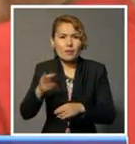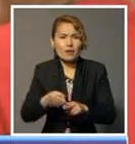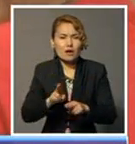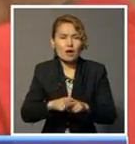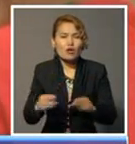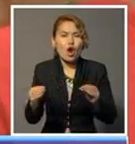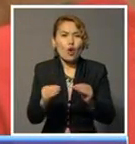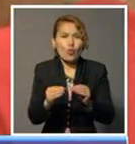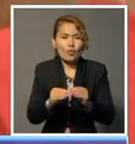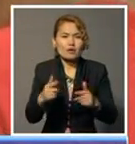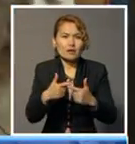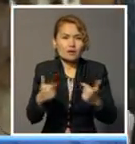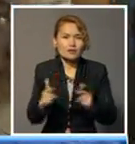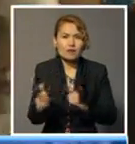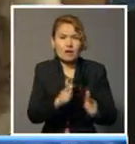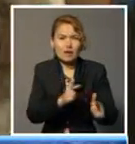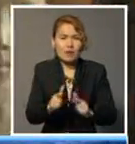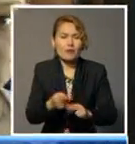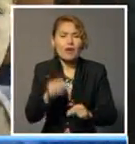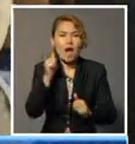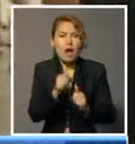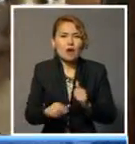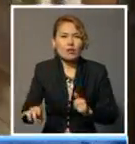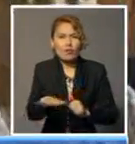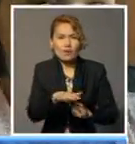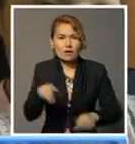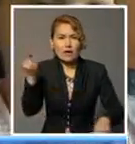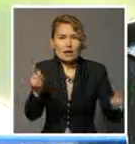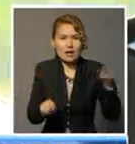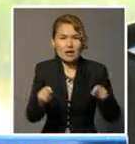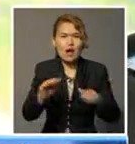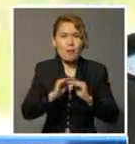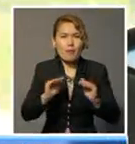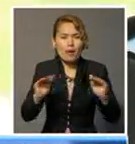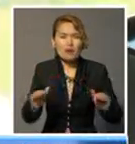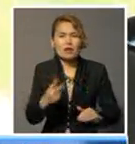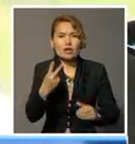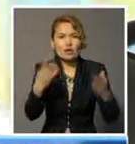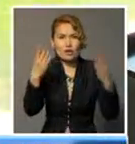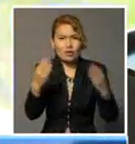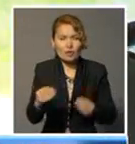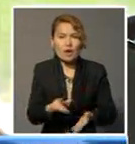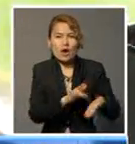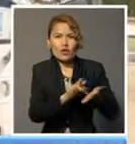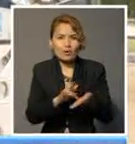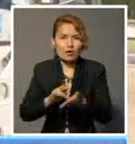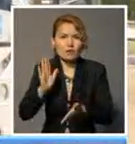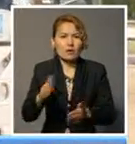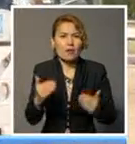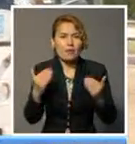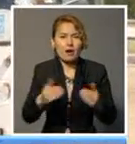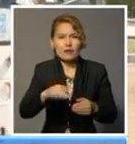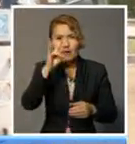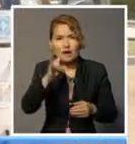10 жатақхана сақадай сай тұр. Әр өңірден келген балалар елордада 2 күн аялдайды. Бірінші күні көрмеге барса, екінші күні қаланы аралайды. Қазір